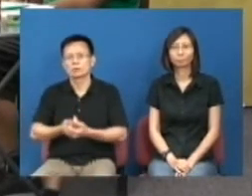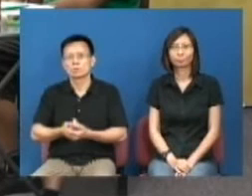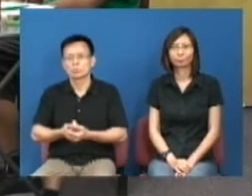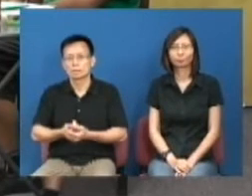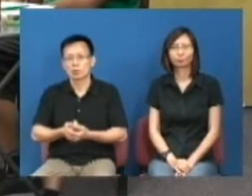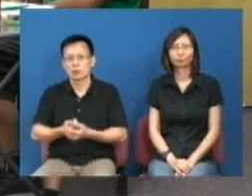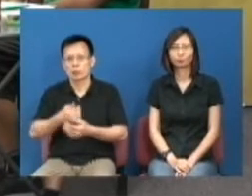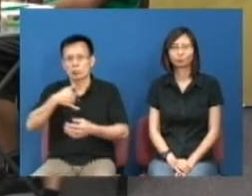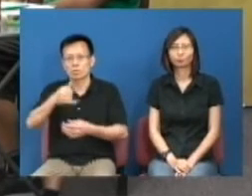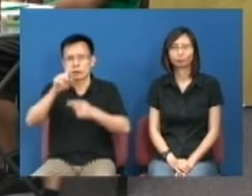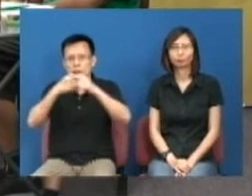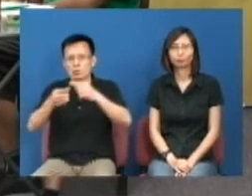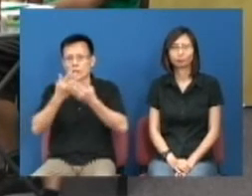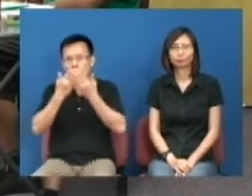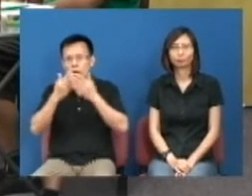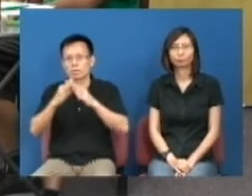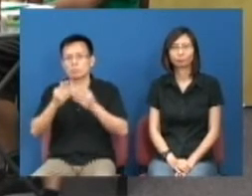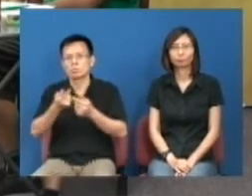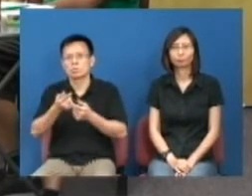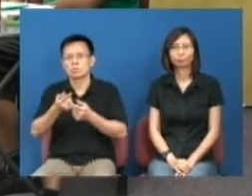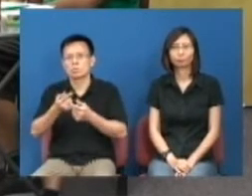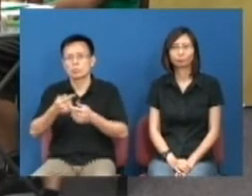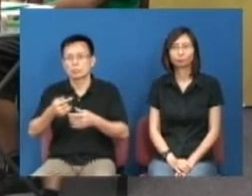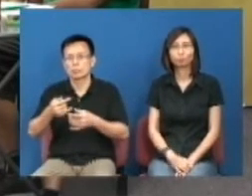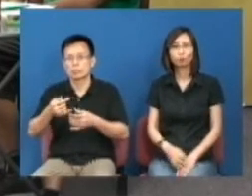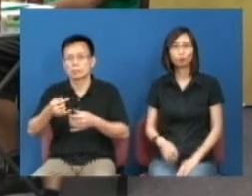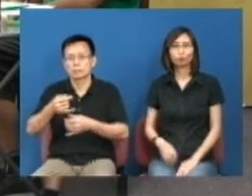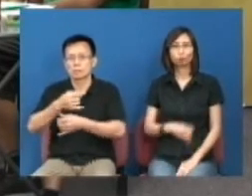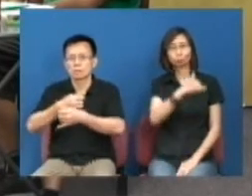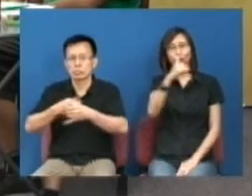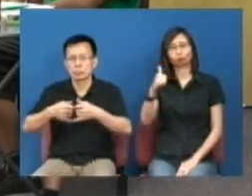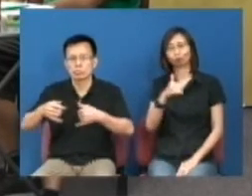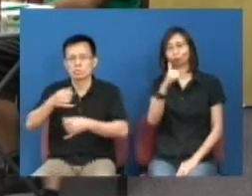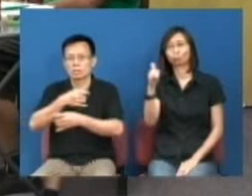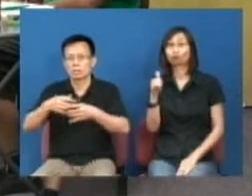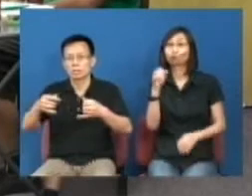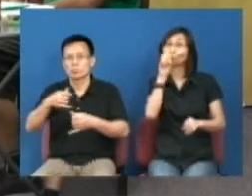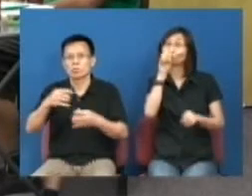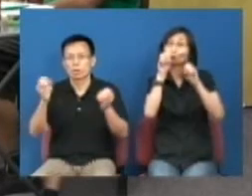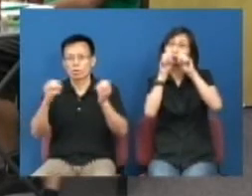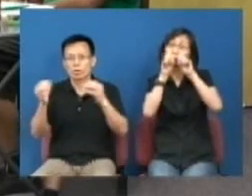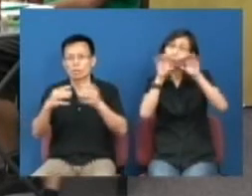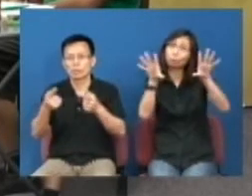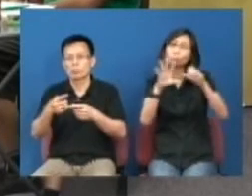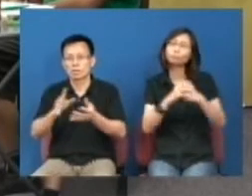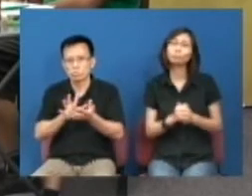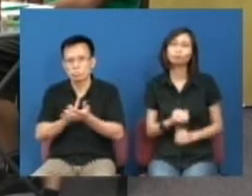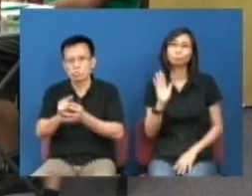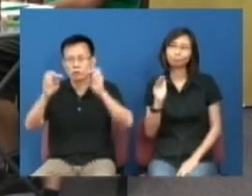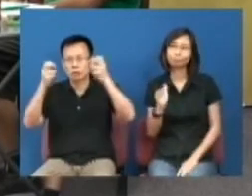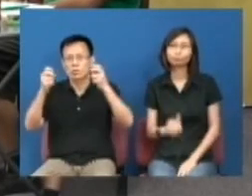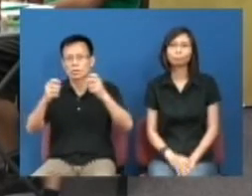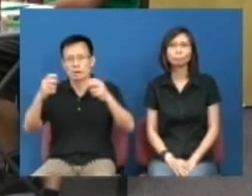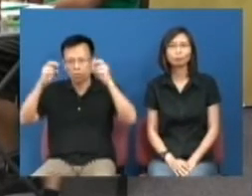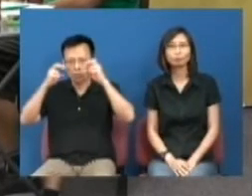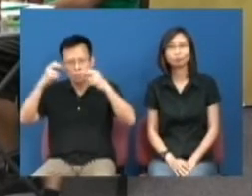大學嗰度做一啲巡迴 演講 啊，或者做一個專題嘅研究啊，唔得啦，係咪啊？